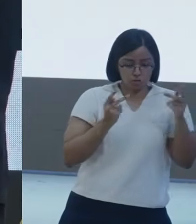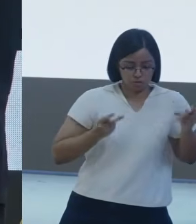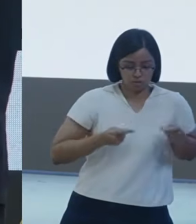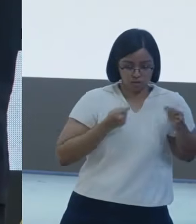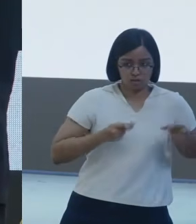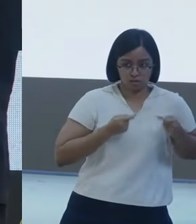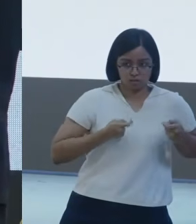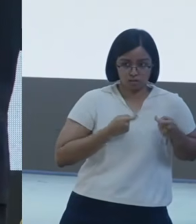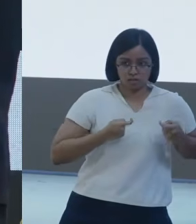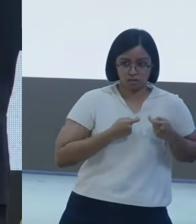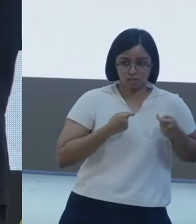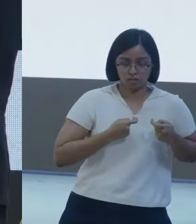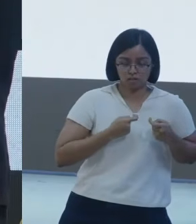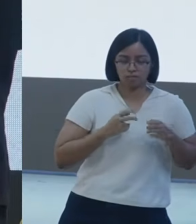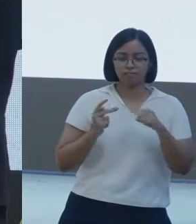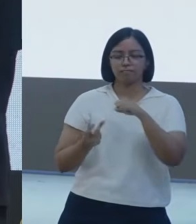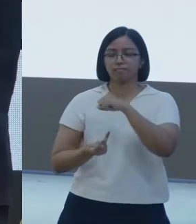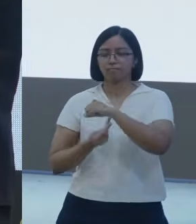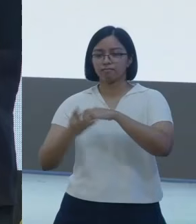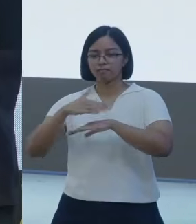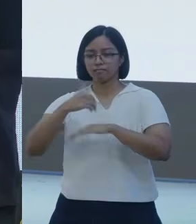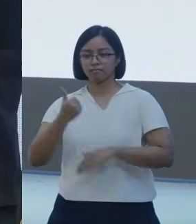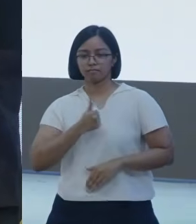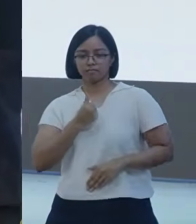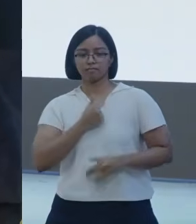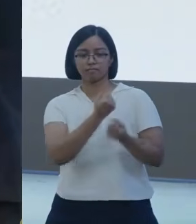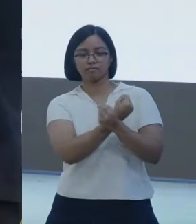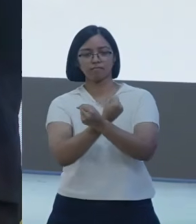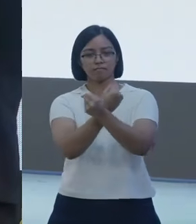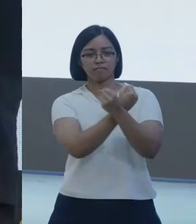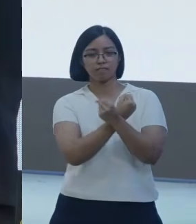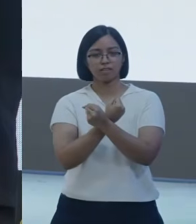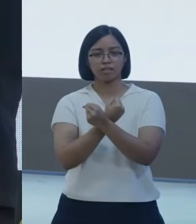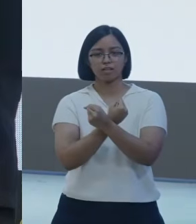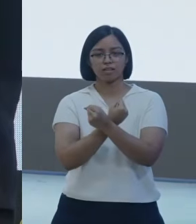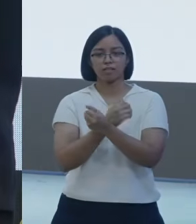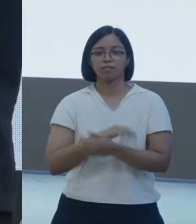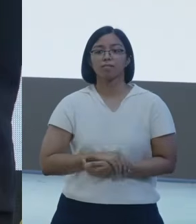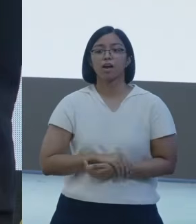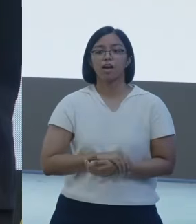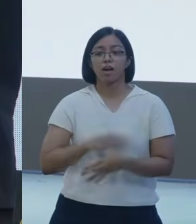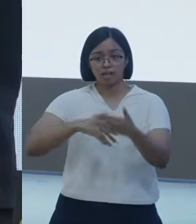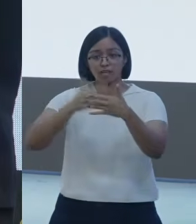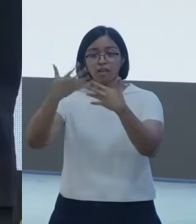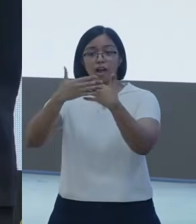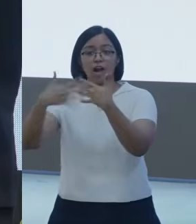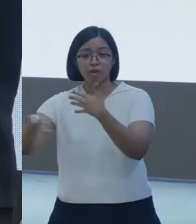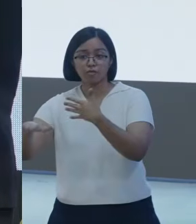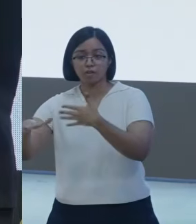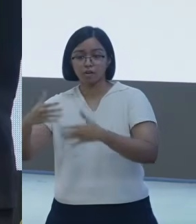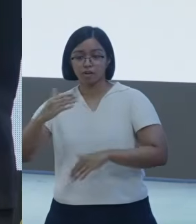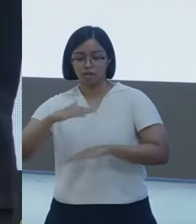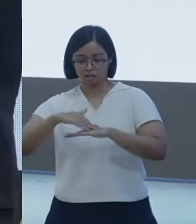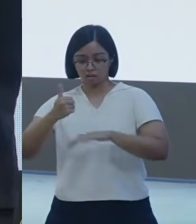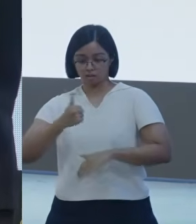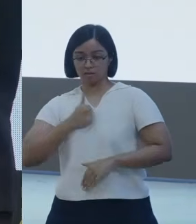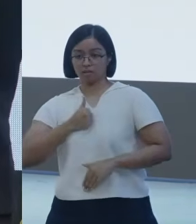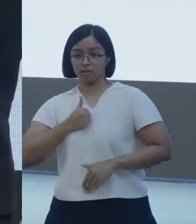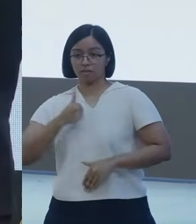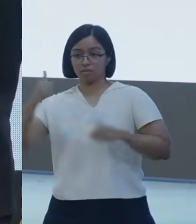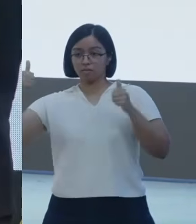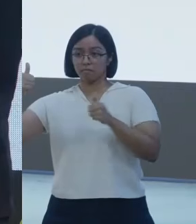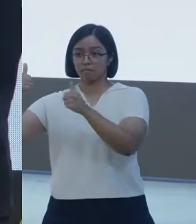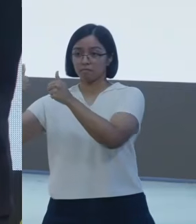Sabi niya, siya ay slave, alipin, ngunit siya ay apostle ni Kristo Jesus na binigyan